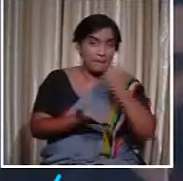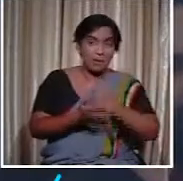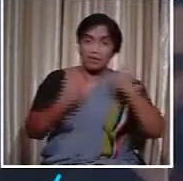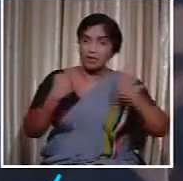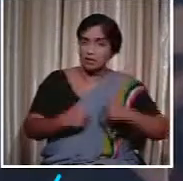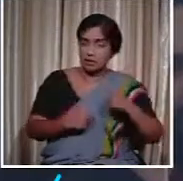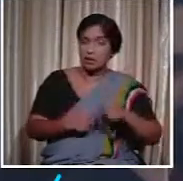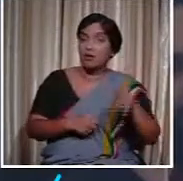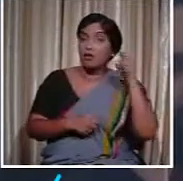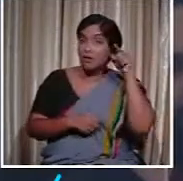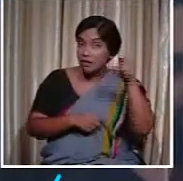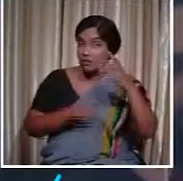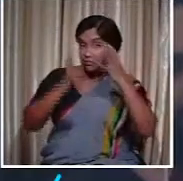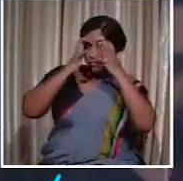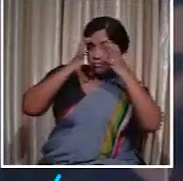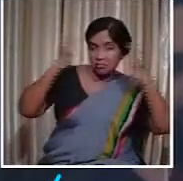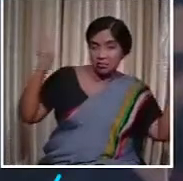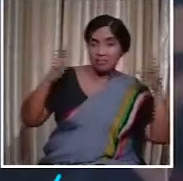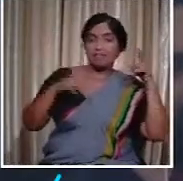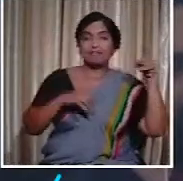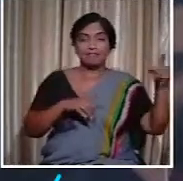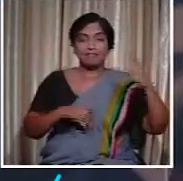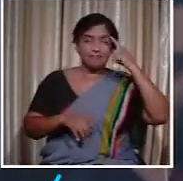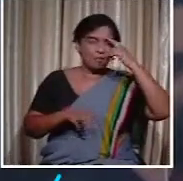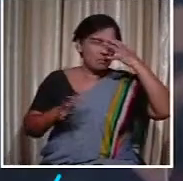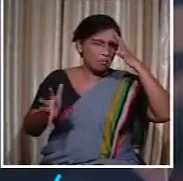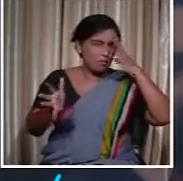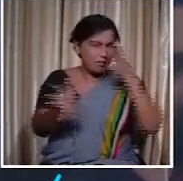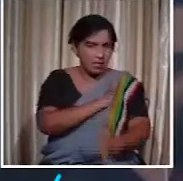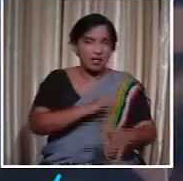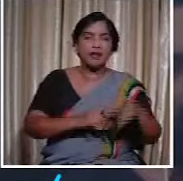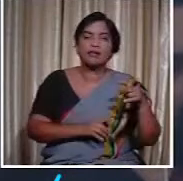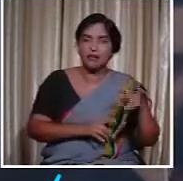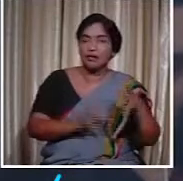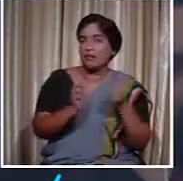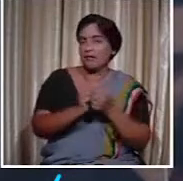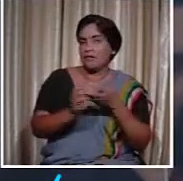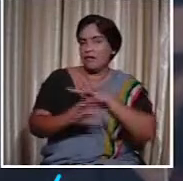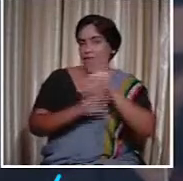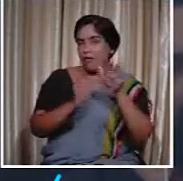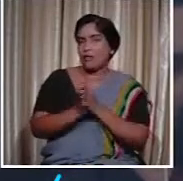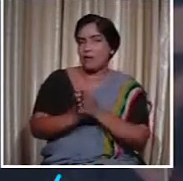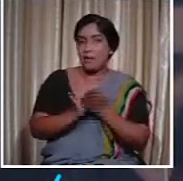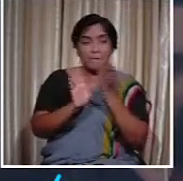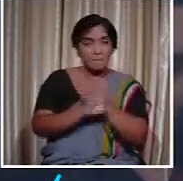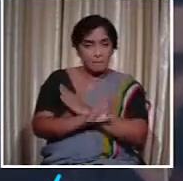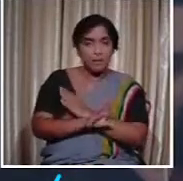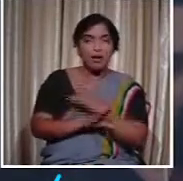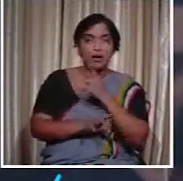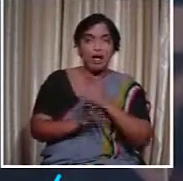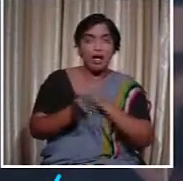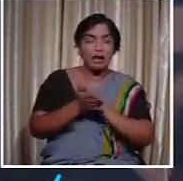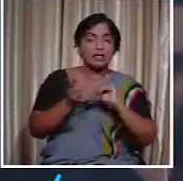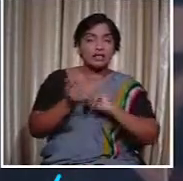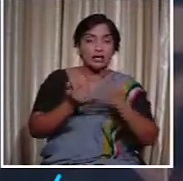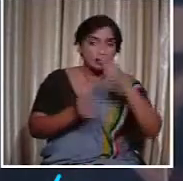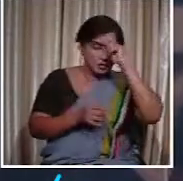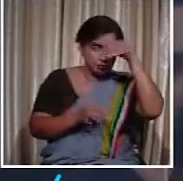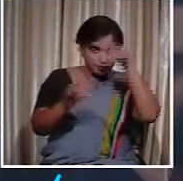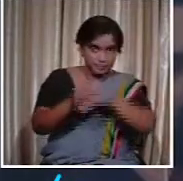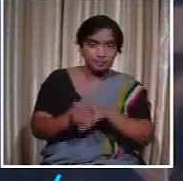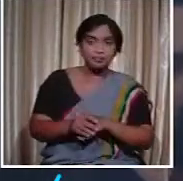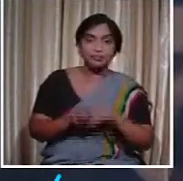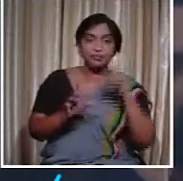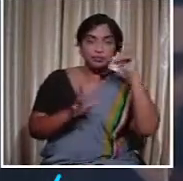අධිපතිවරයා. ඔහුගේ උද්දච්චකම ඔහුගේ තකතිරුකම මත තමයි මේ සියල්ල සිද්ධ වුණේ. පෞගී දාවක අර්ෂද සිල්වා මැතිතුමත් හිටියා.